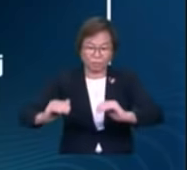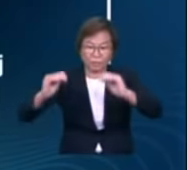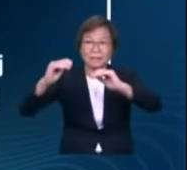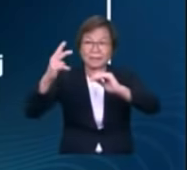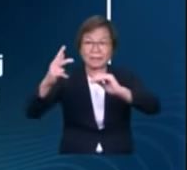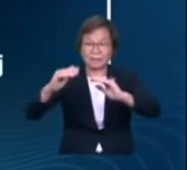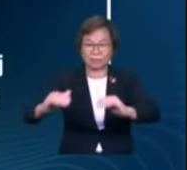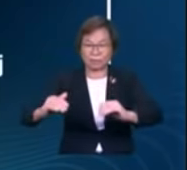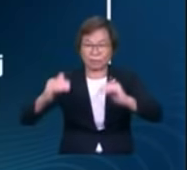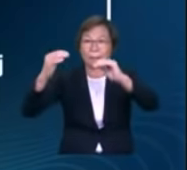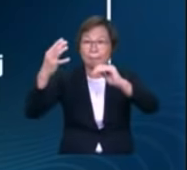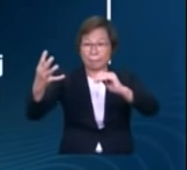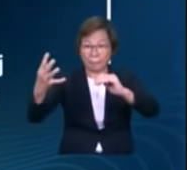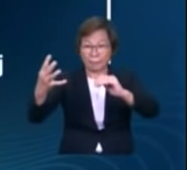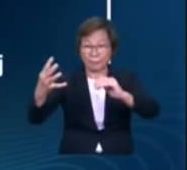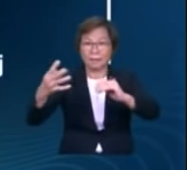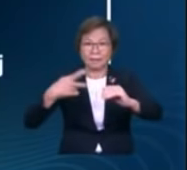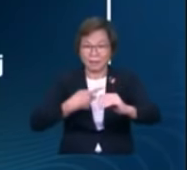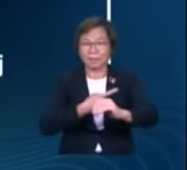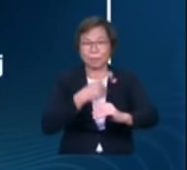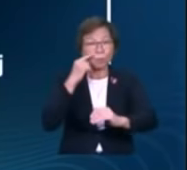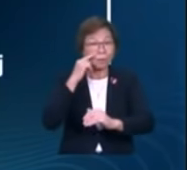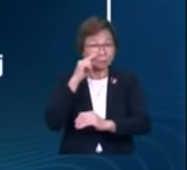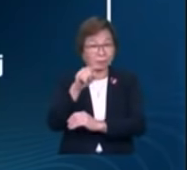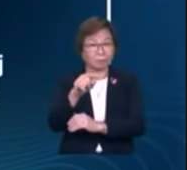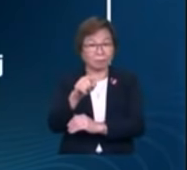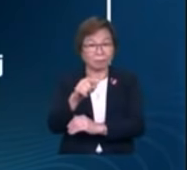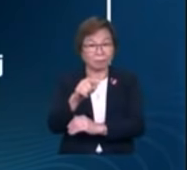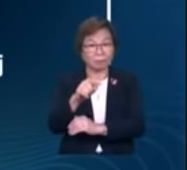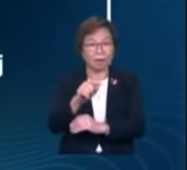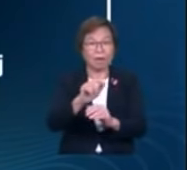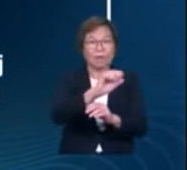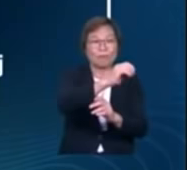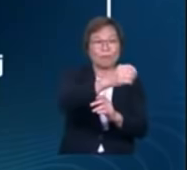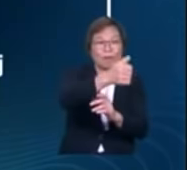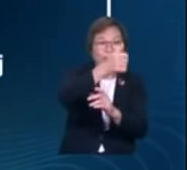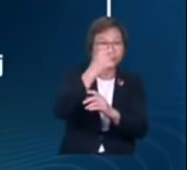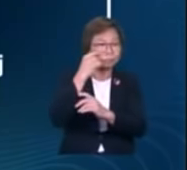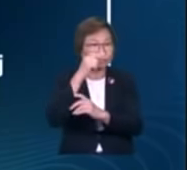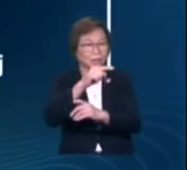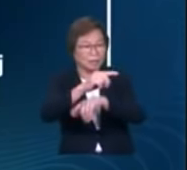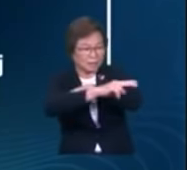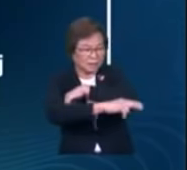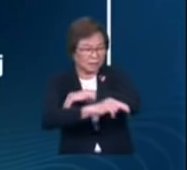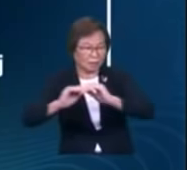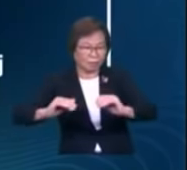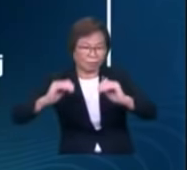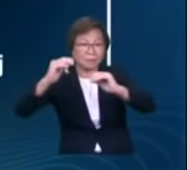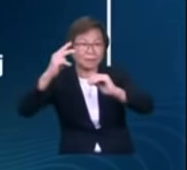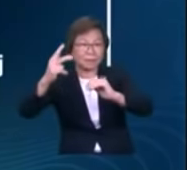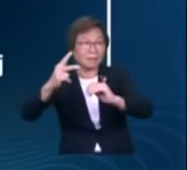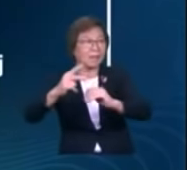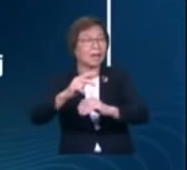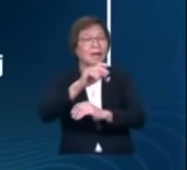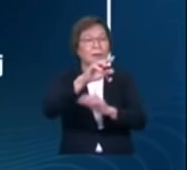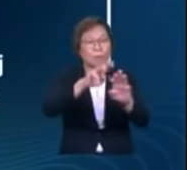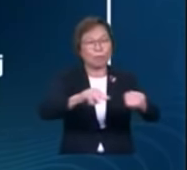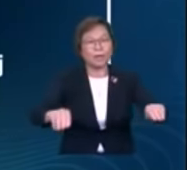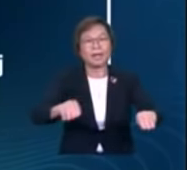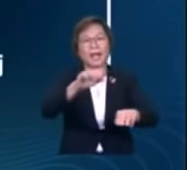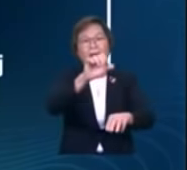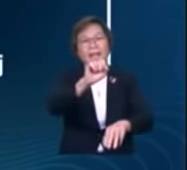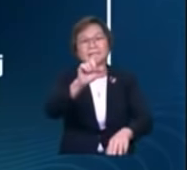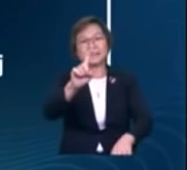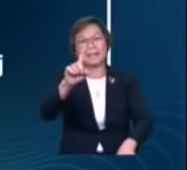fasa tiga ada fase 4 kita melihat bahwa pertama sekali bagi negeri fasa tiga murid SDS